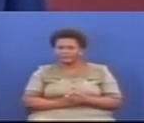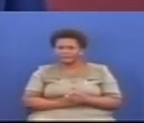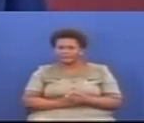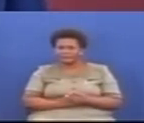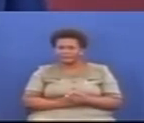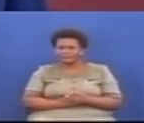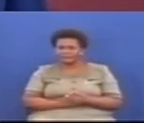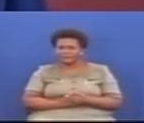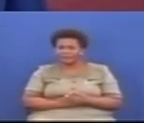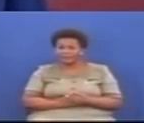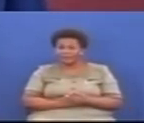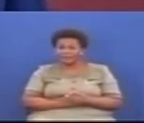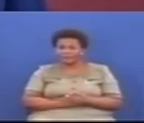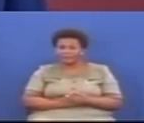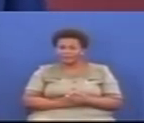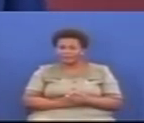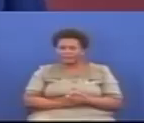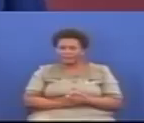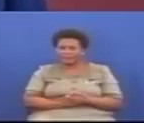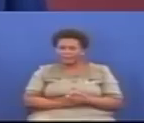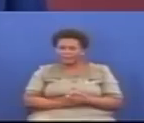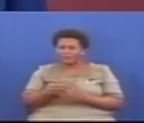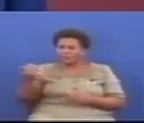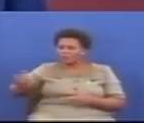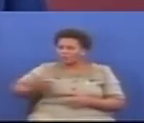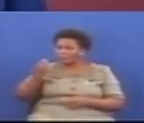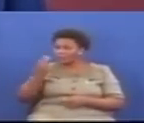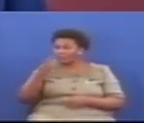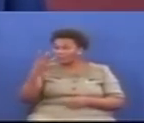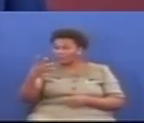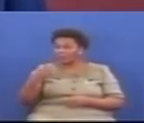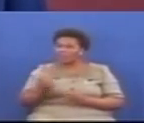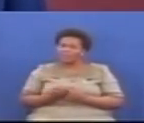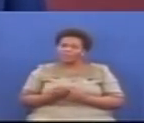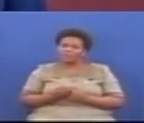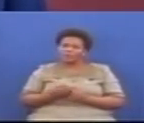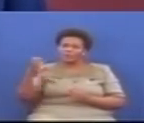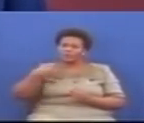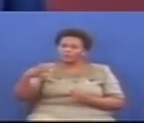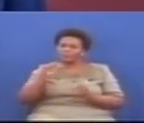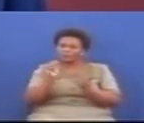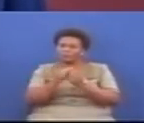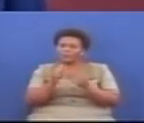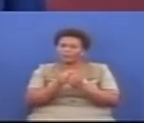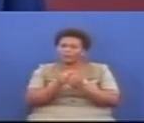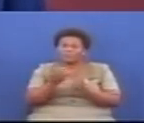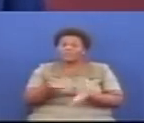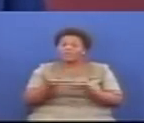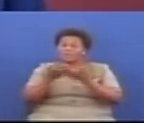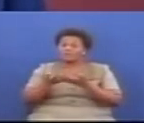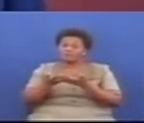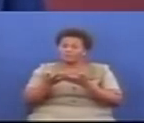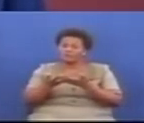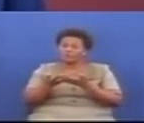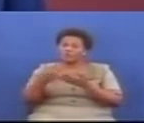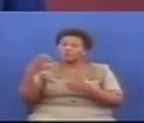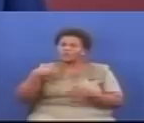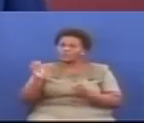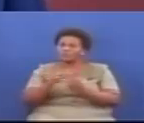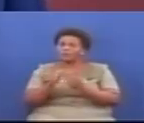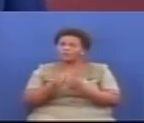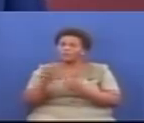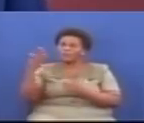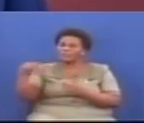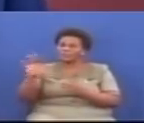Wageni 54 wa mheshimiwa Dr. Damas Ndumbaro, naibu waziri wa mambo ya nje na ushirikiano wa Afrika Mashariki, ambao ni walimu na wanafunzi kutoka shule